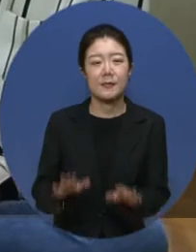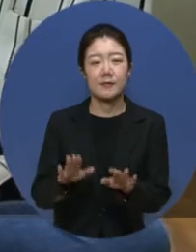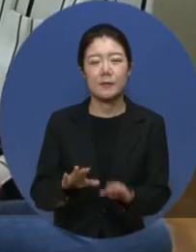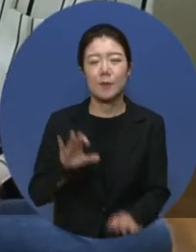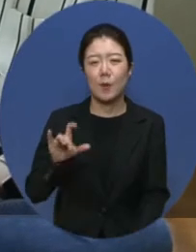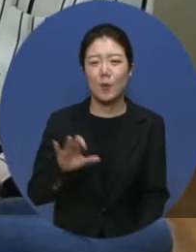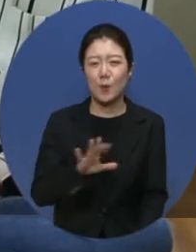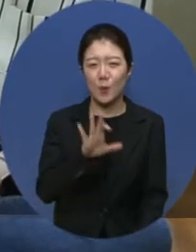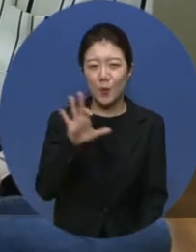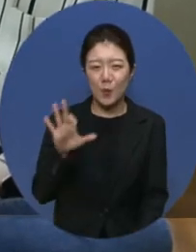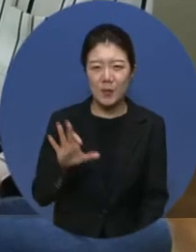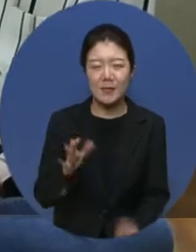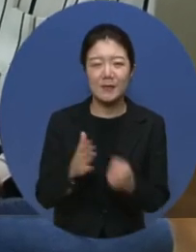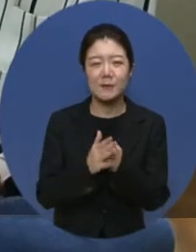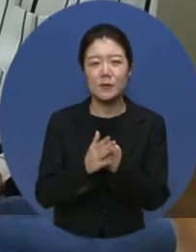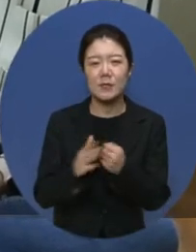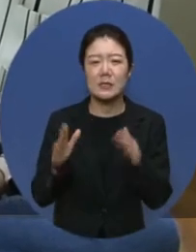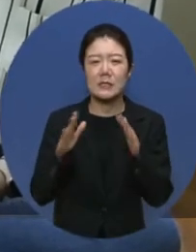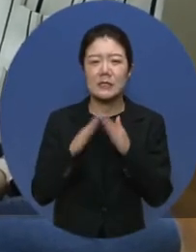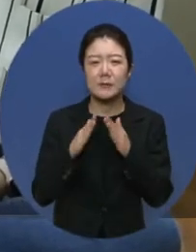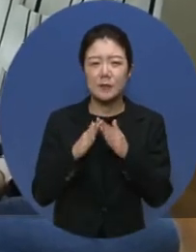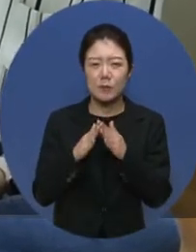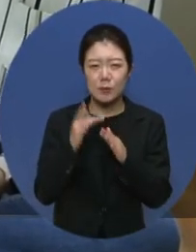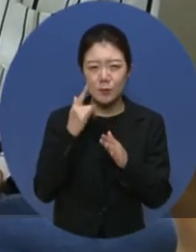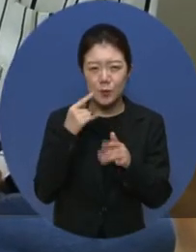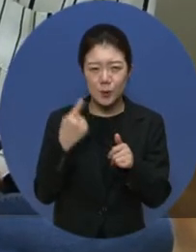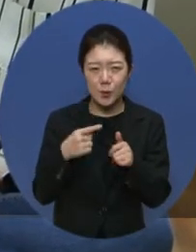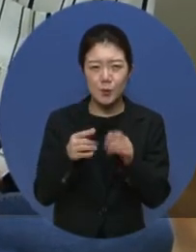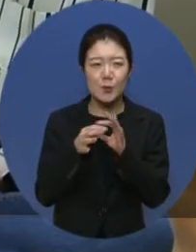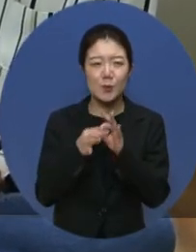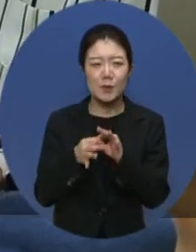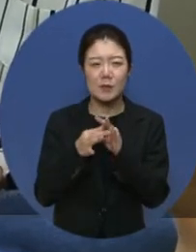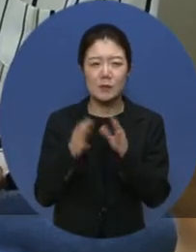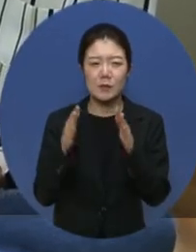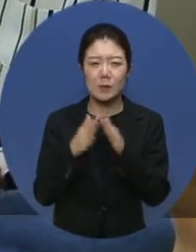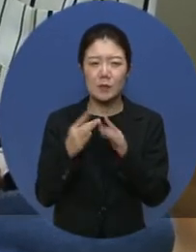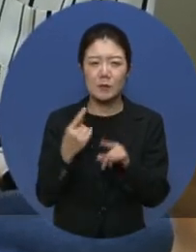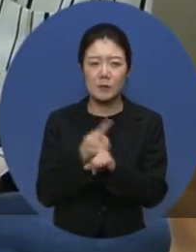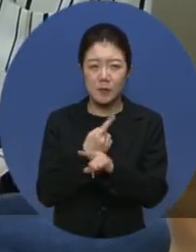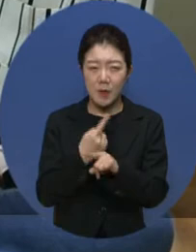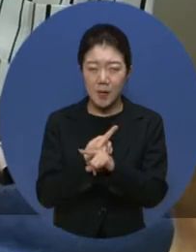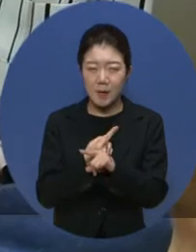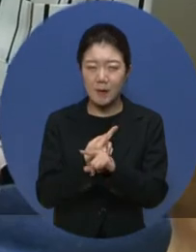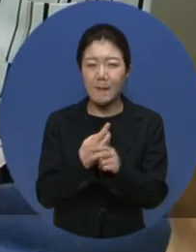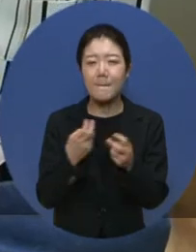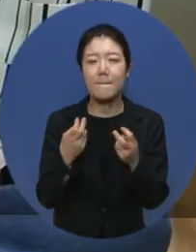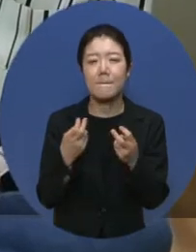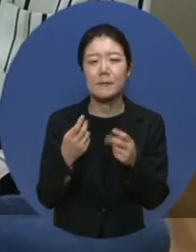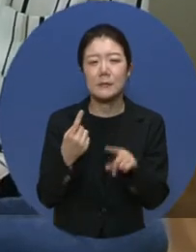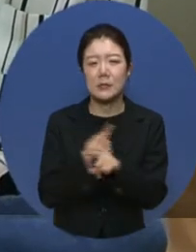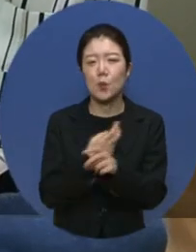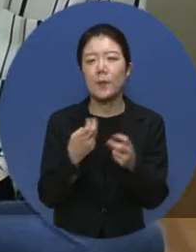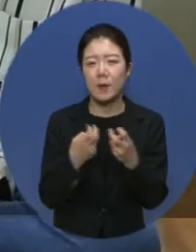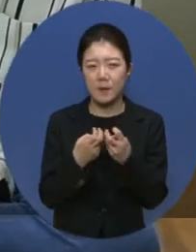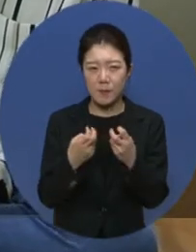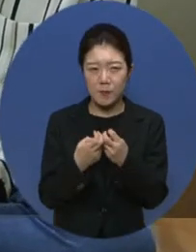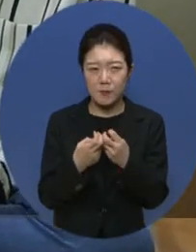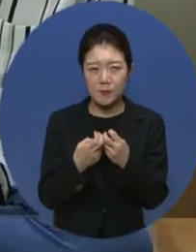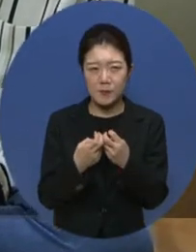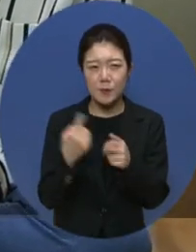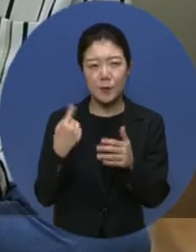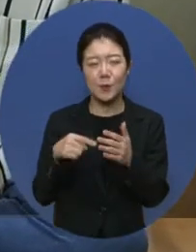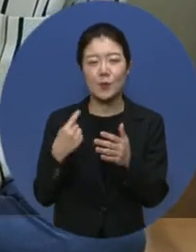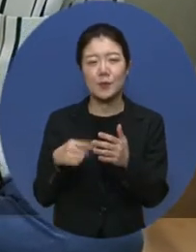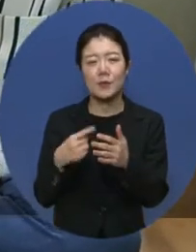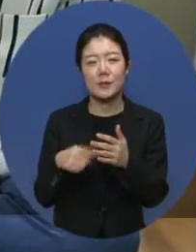코로나 사태처럼 집에서 부모 교육을 통해 갖고 집에서 해줄 수 있는 치료 방법들이 있거든요. 그런